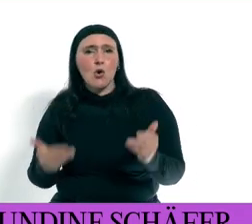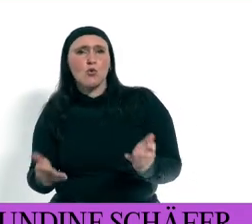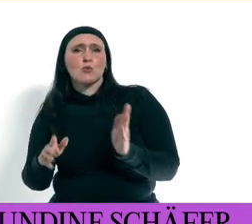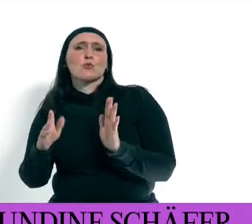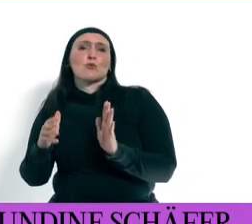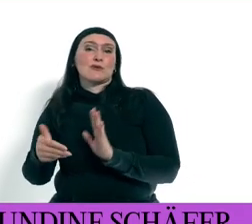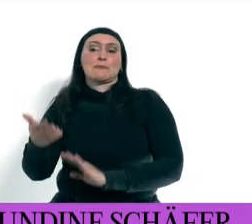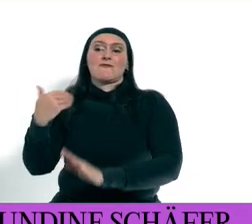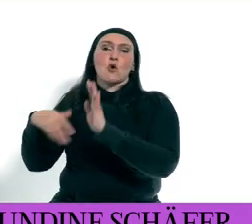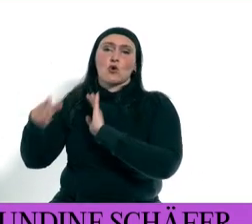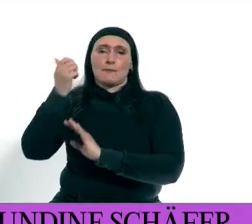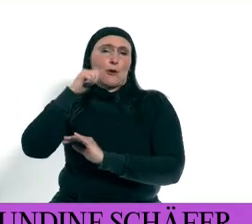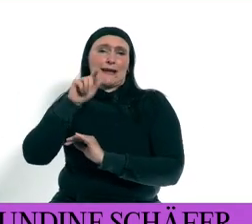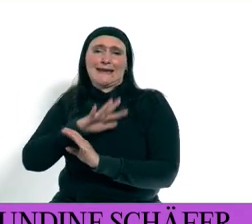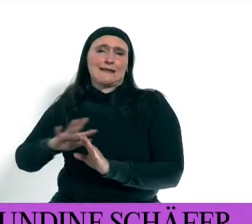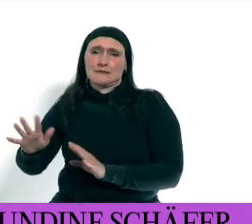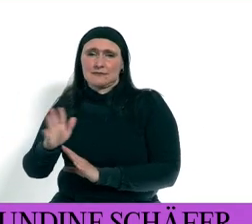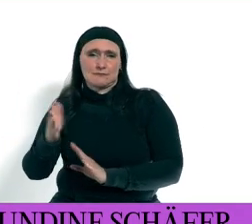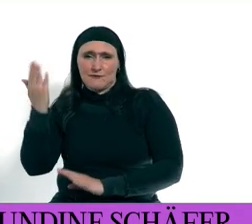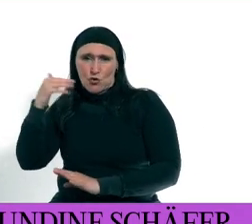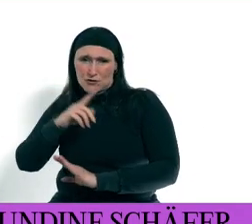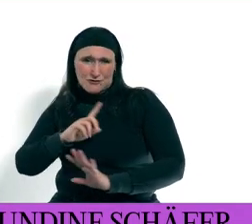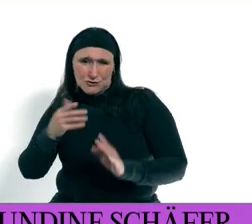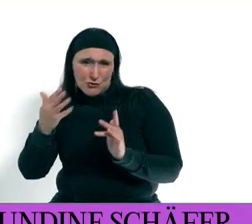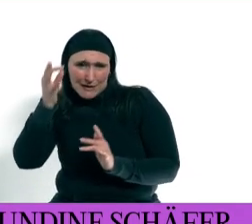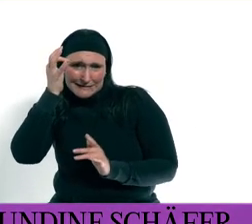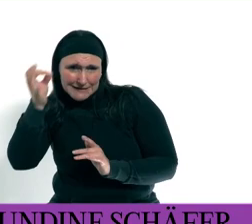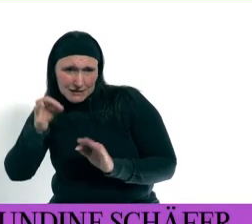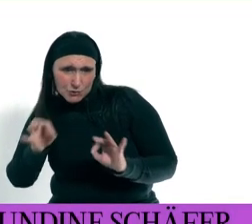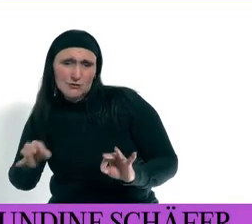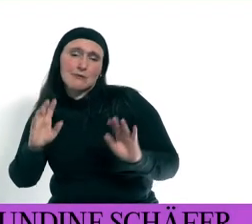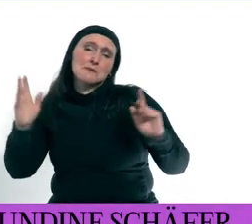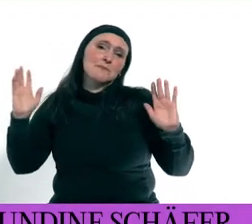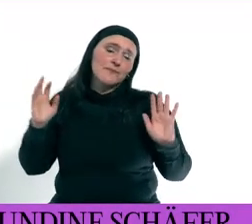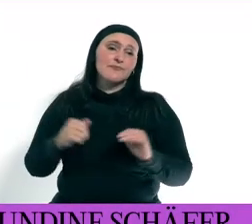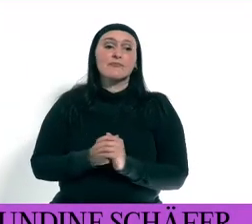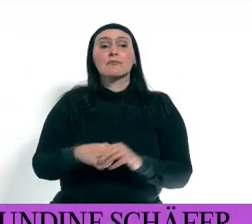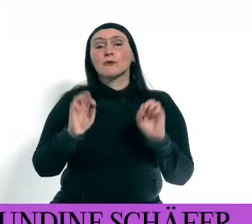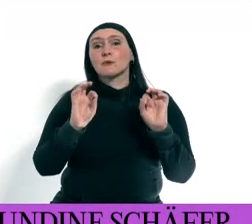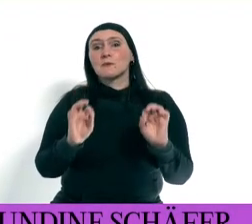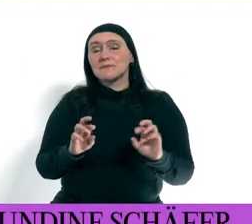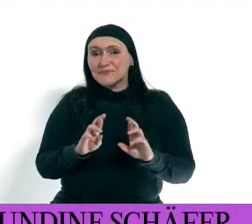vorstellen. Es ist vielleicht keine wirklich gute Idee, architektonisch gesehen oder technisch, aber